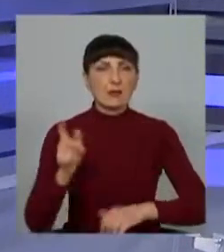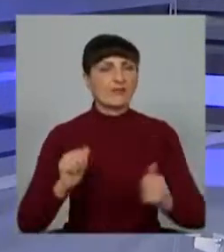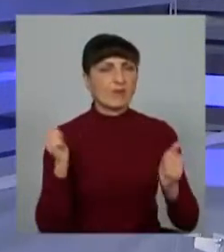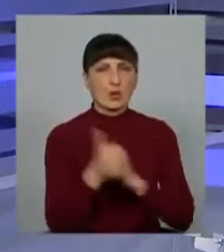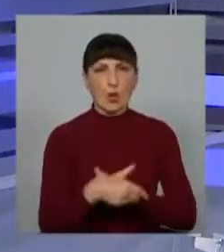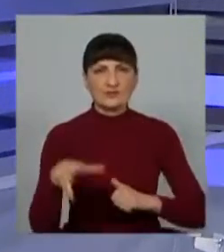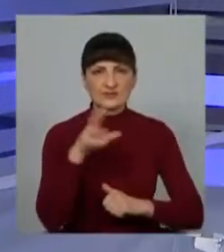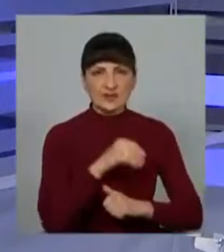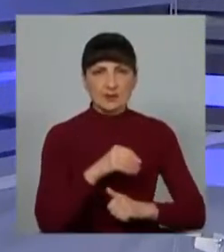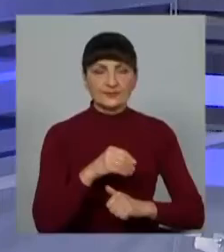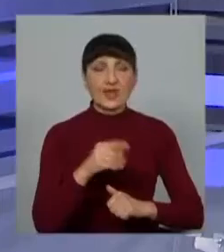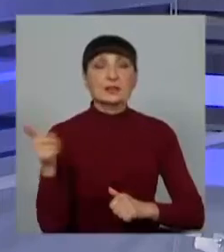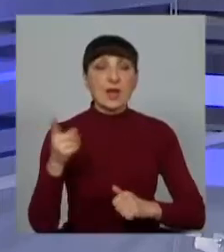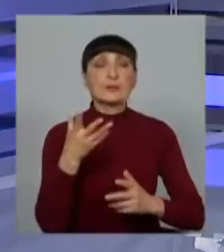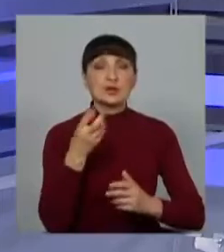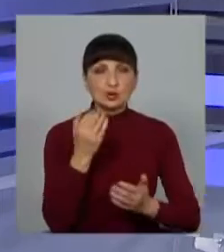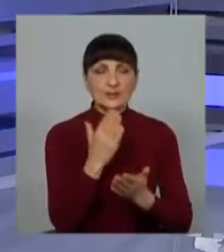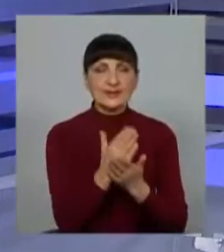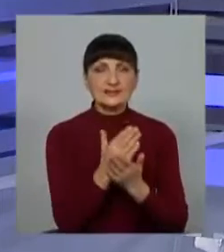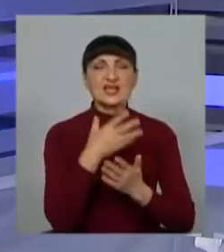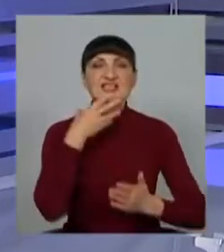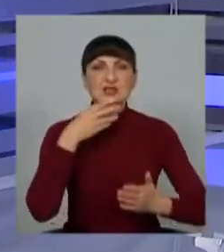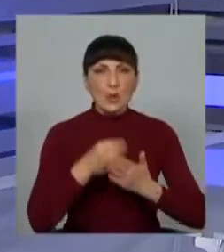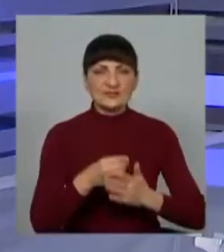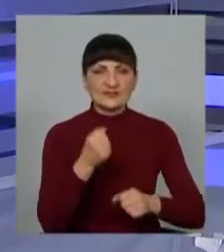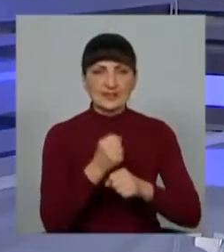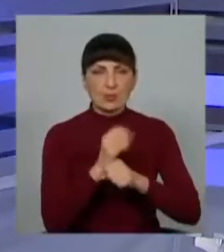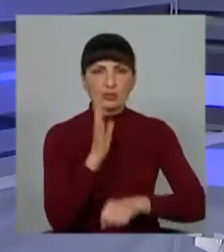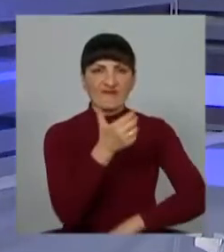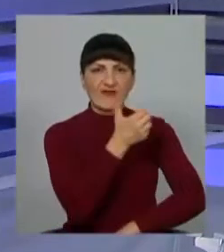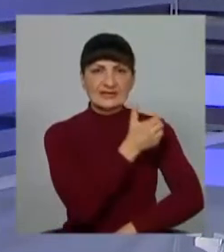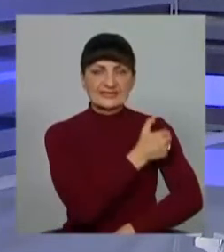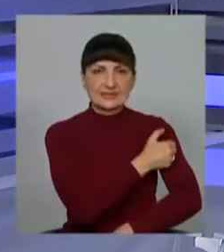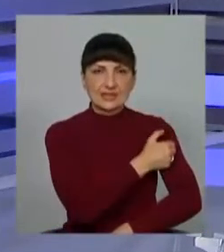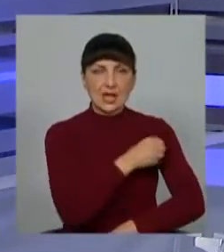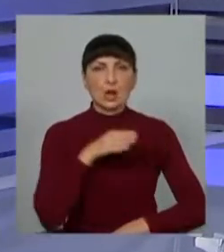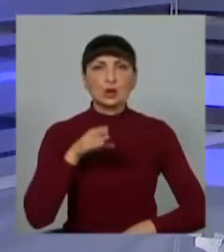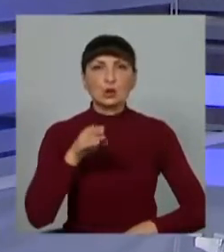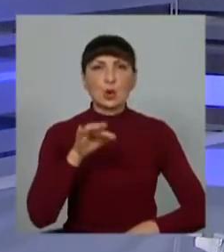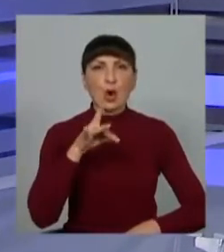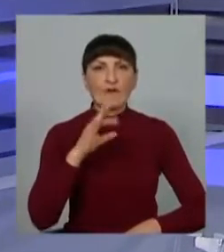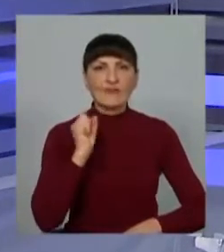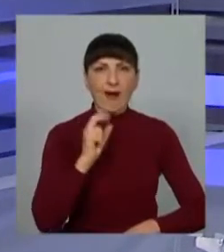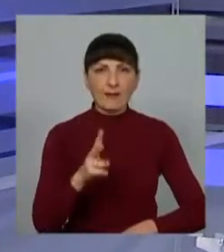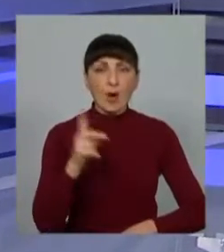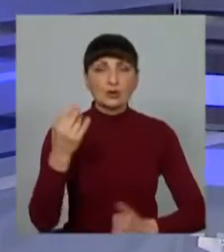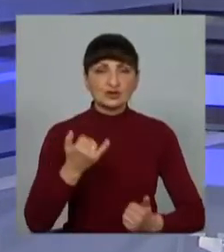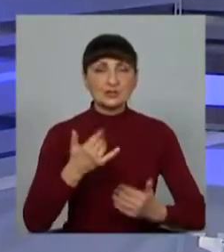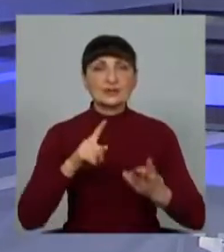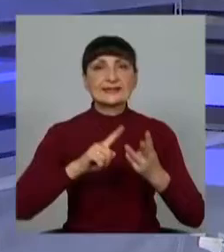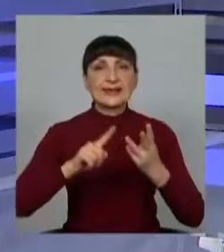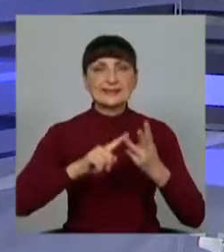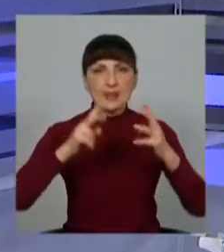авангарде. Помимо этого, там разрабатывают собственную вакцину, инактивированную Тюрковак. Сейчас препарат проходит третью